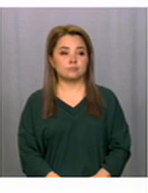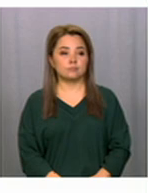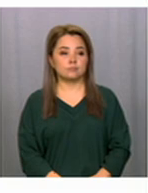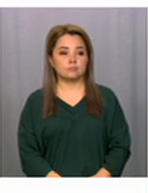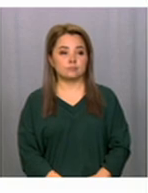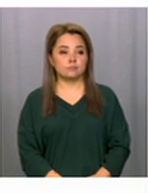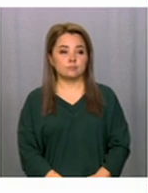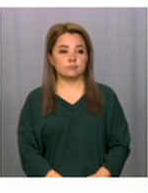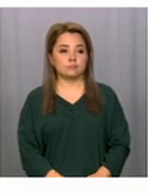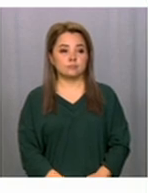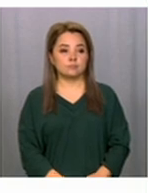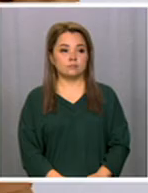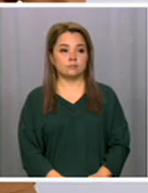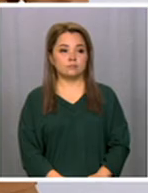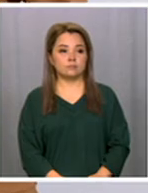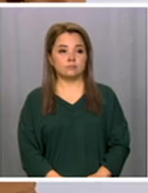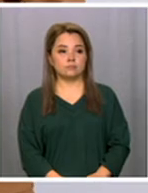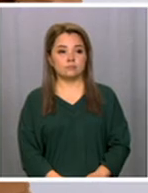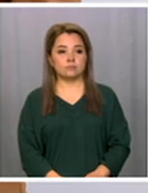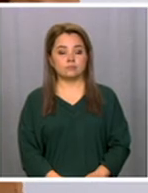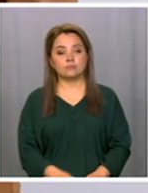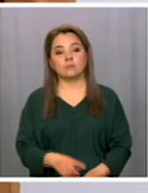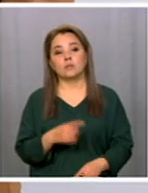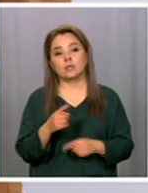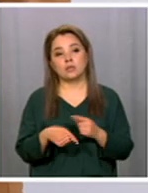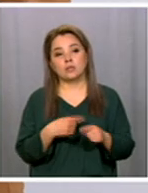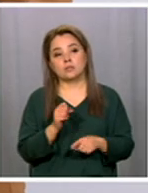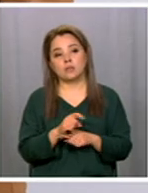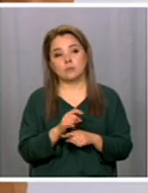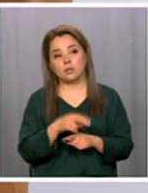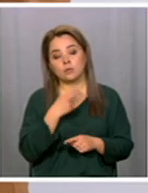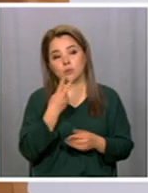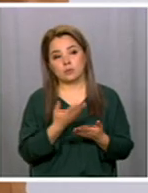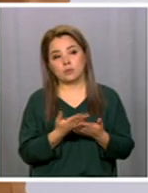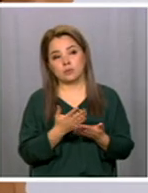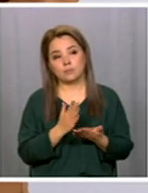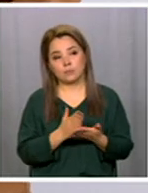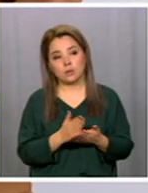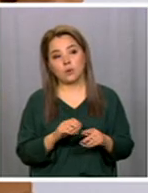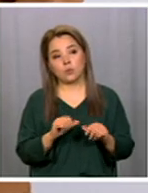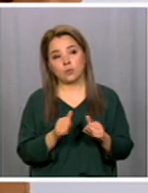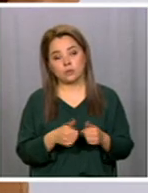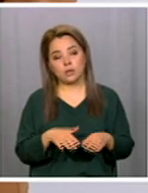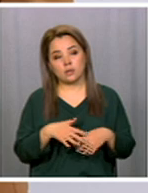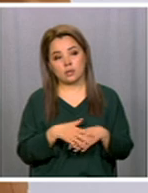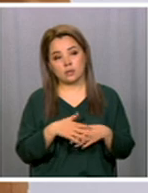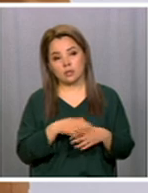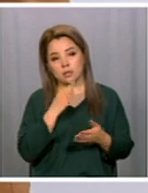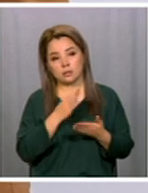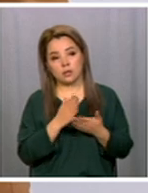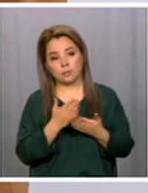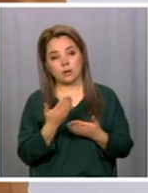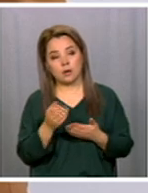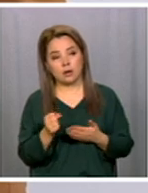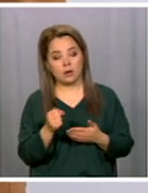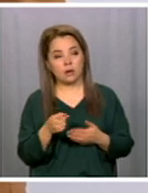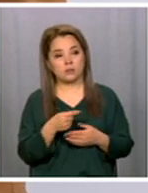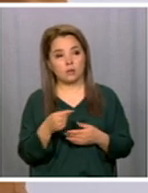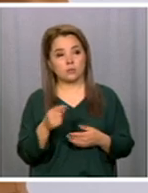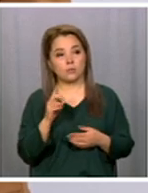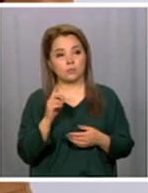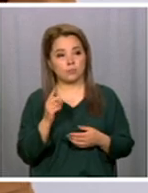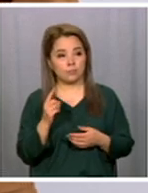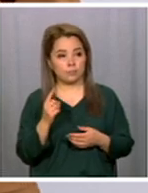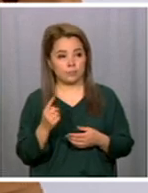бөлінген АБ болады. Келесі тапсырманы орындаймыз. Өрнекті ықшамдаңыз. А азайтылған 1